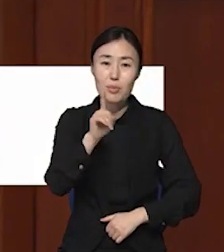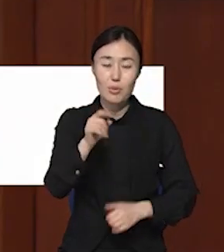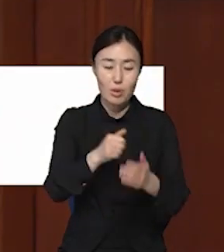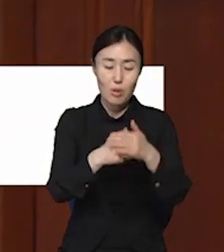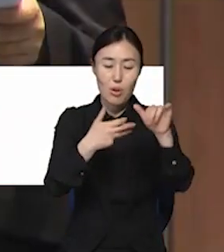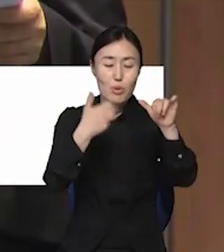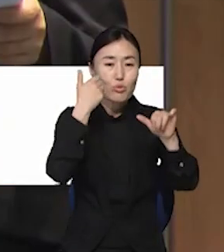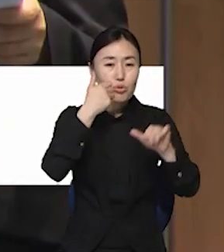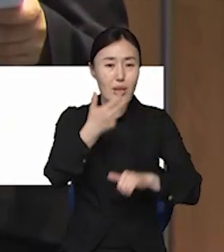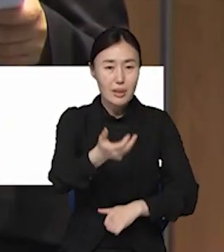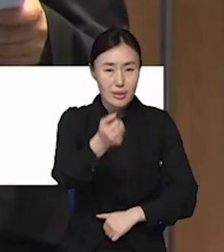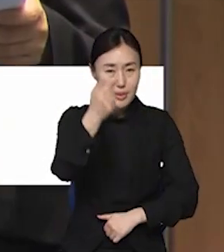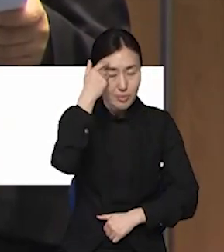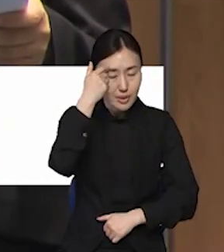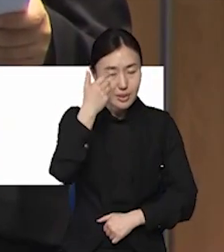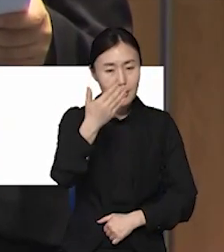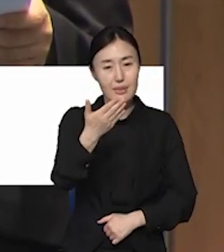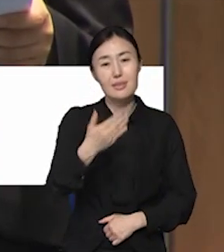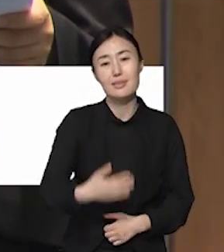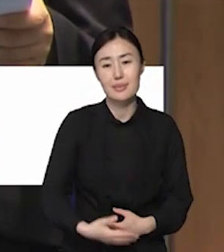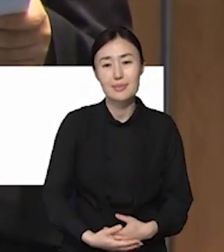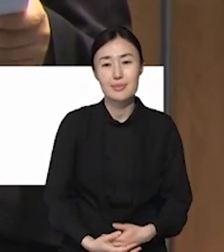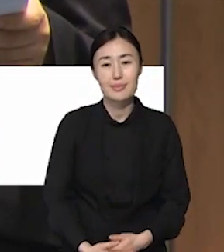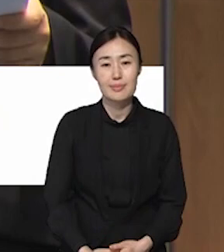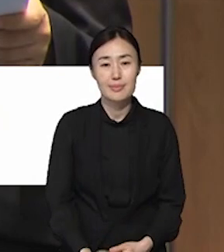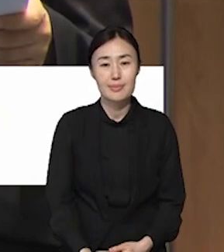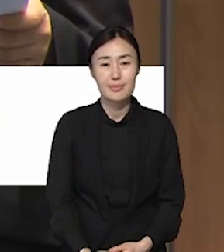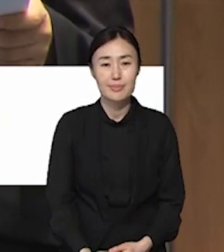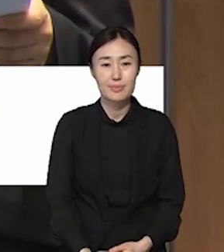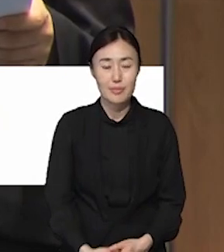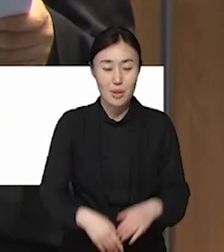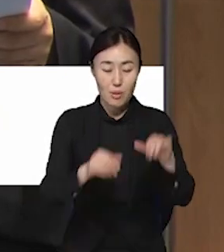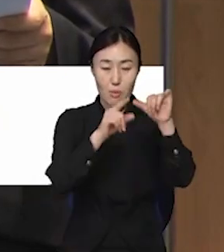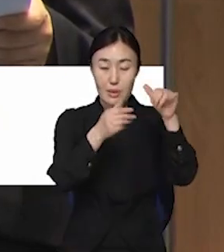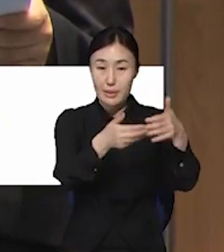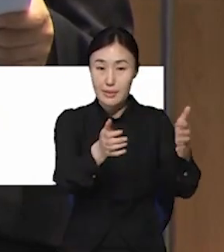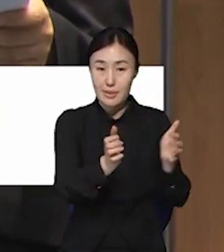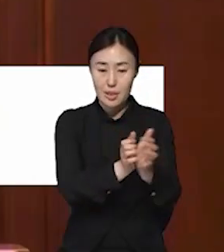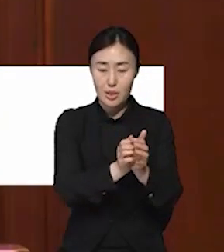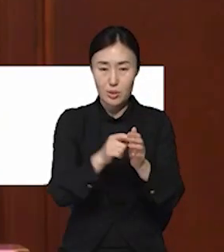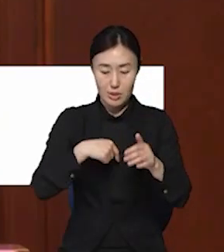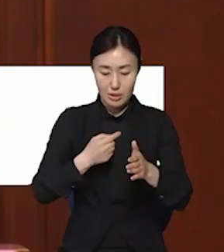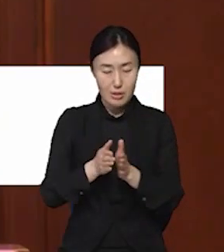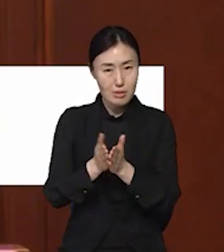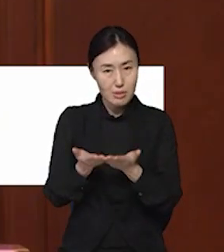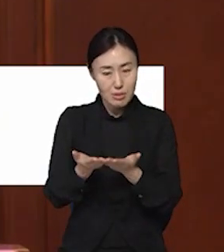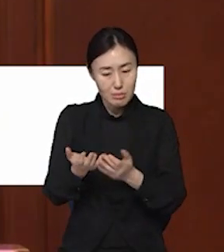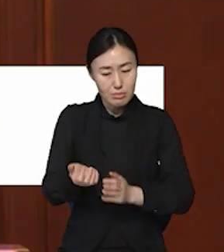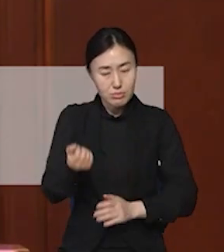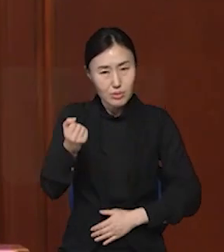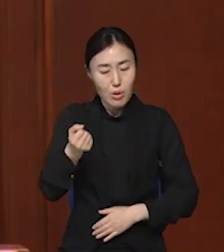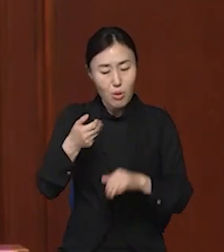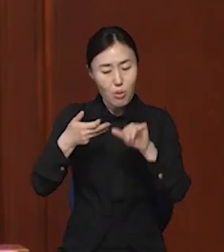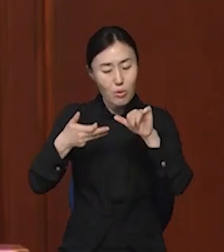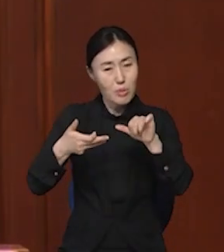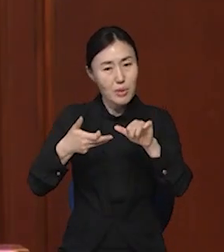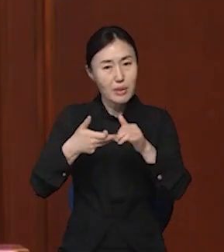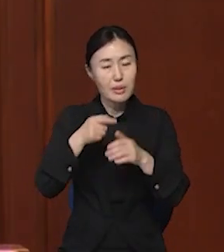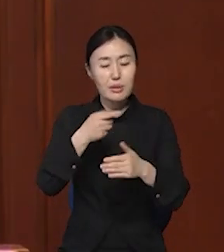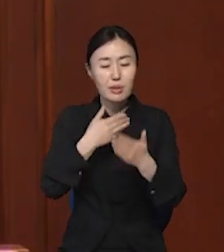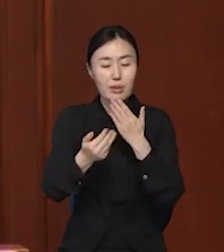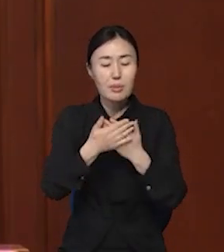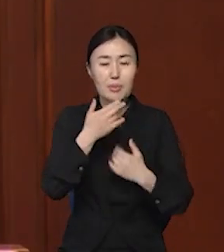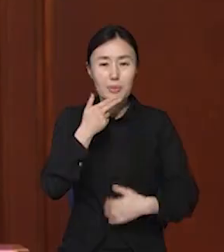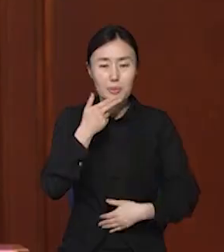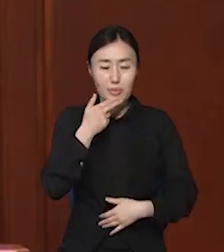5.18이 누구의 것인지에 대한 질문이었습니다. 5월 단체와 당사자의 전유물이 된 5.18. 이를